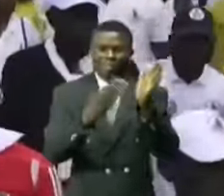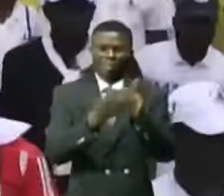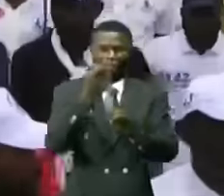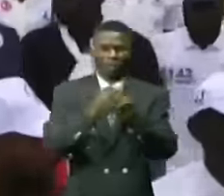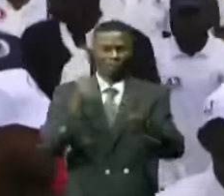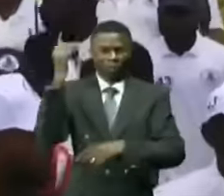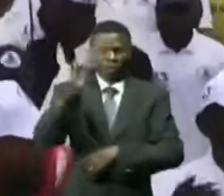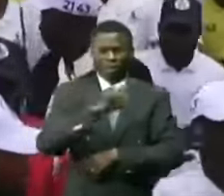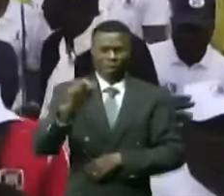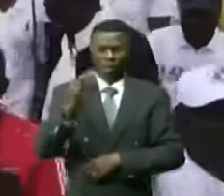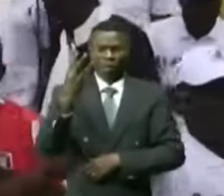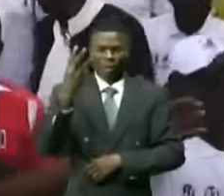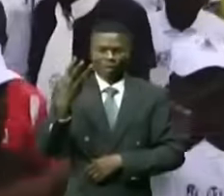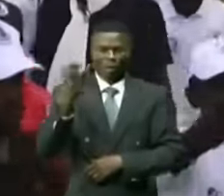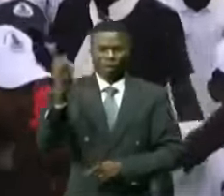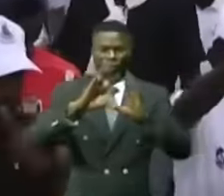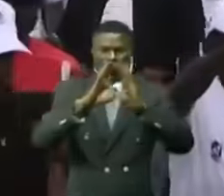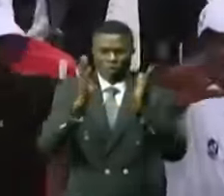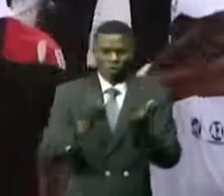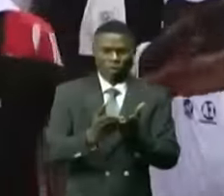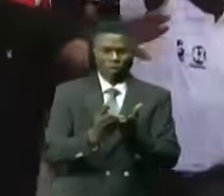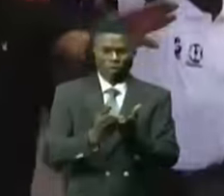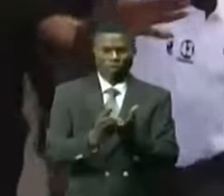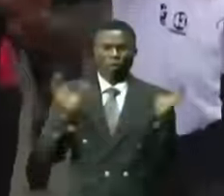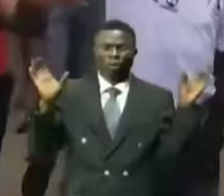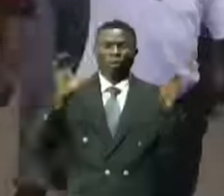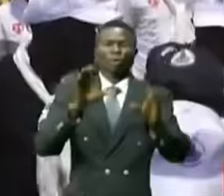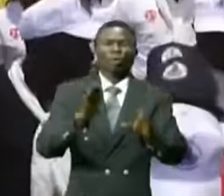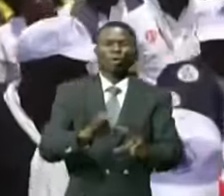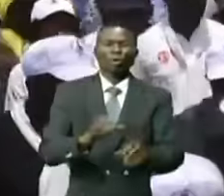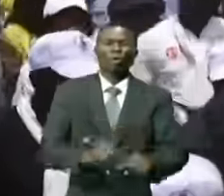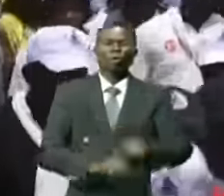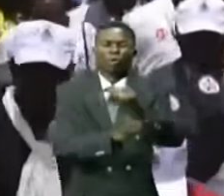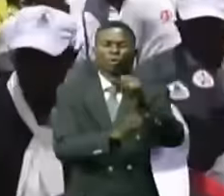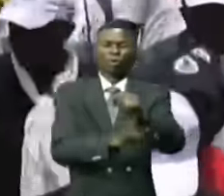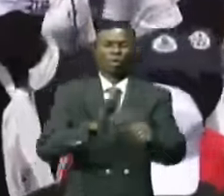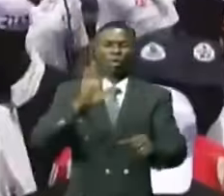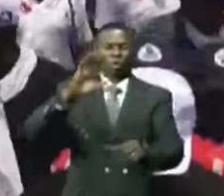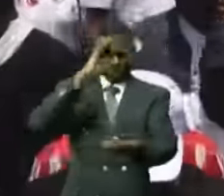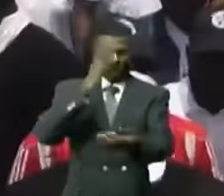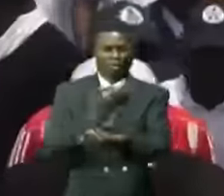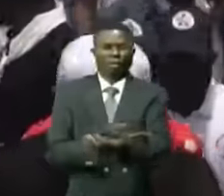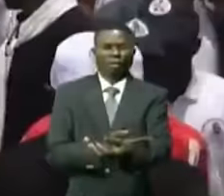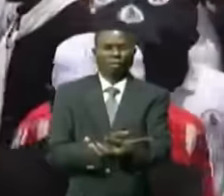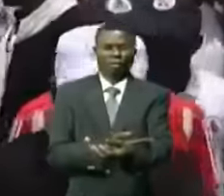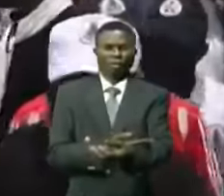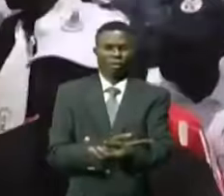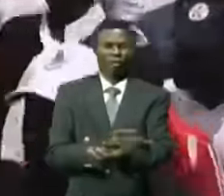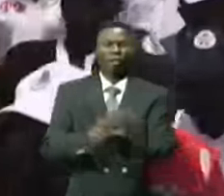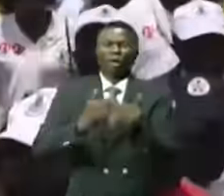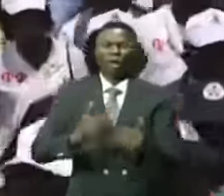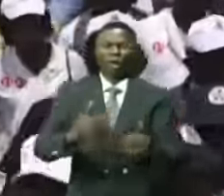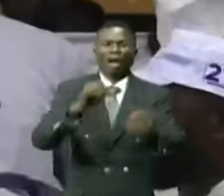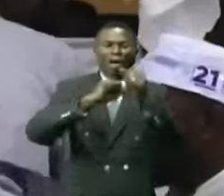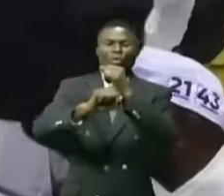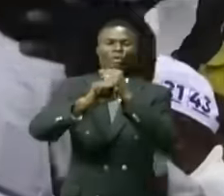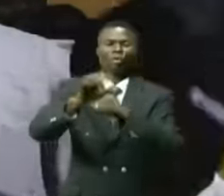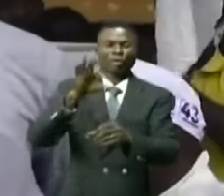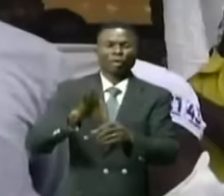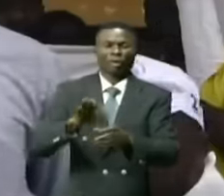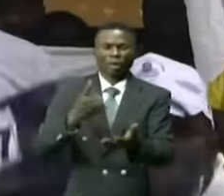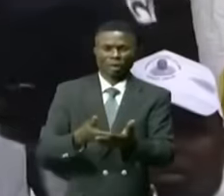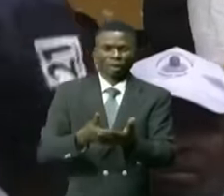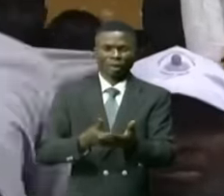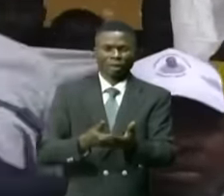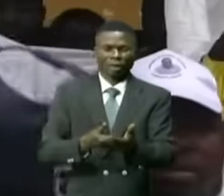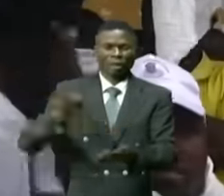2023. Ses artères ont été noires de monde simplement pour accompagner le fils du coin à lancer sa campagne électorale. Il s'agit bel et bien